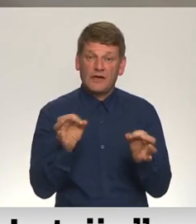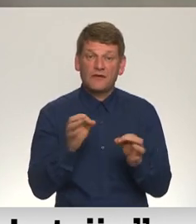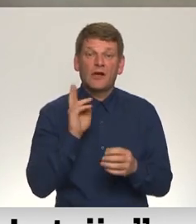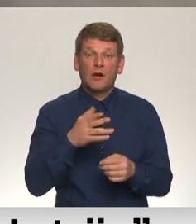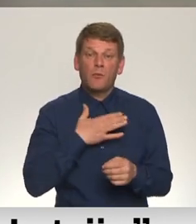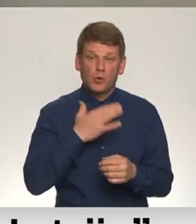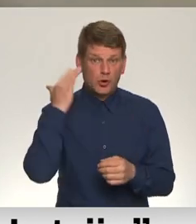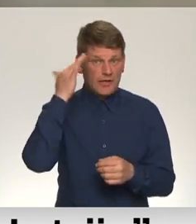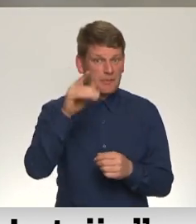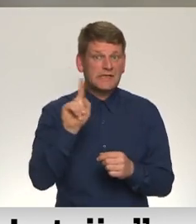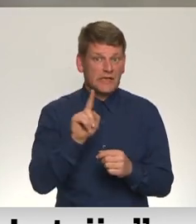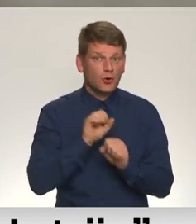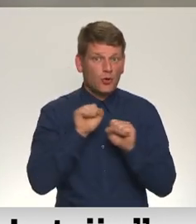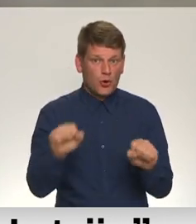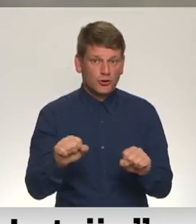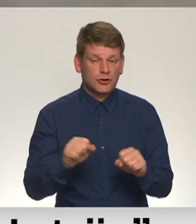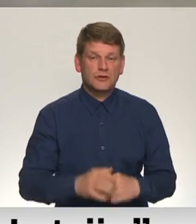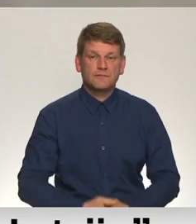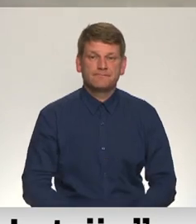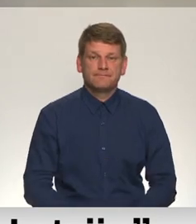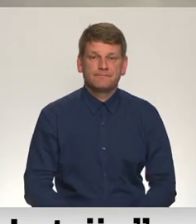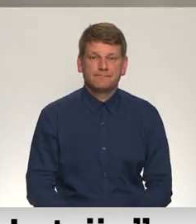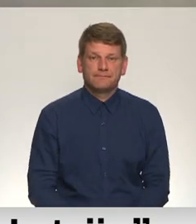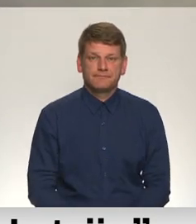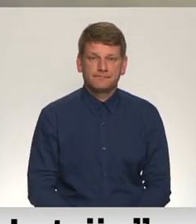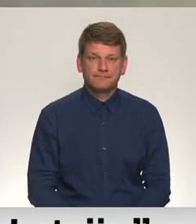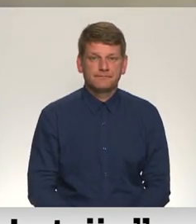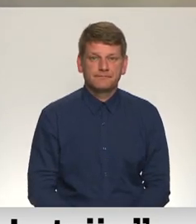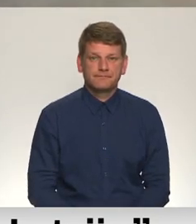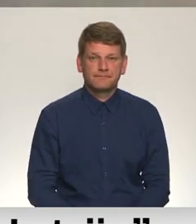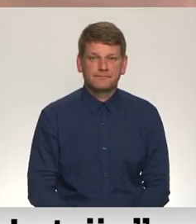mūsu debesis ir drošas. Turpina mana kolēģa Zanda Ozola Balode.